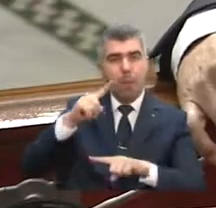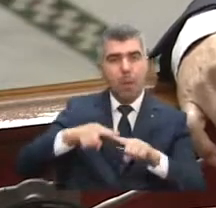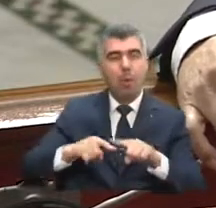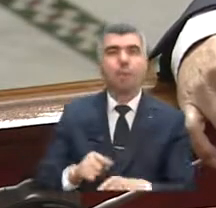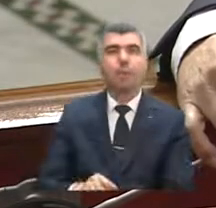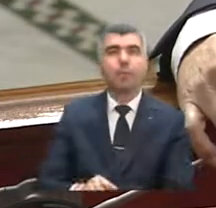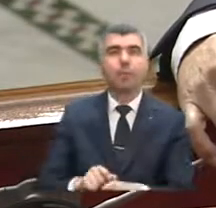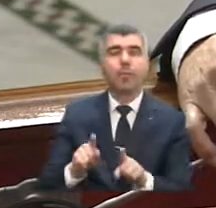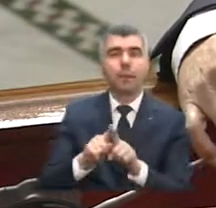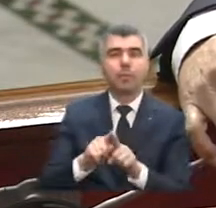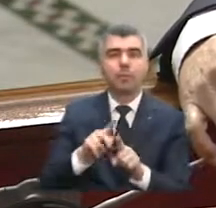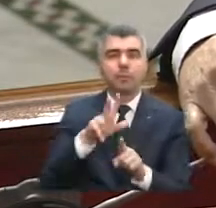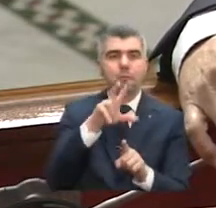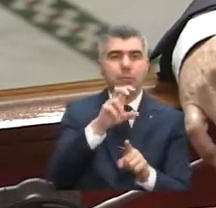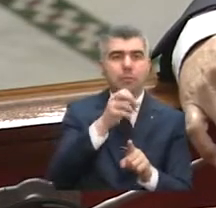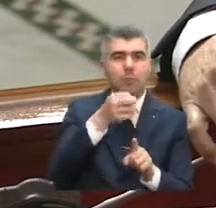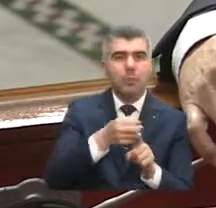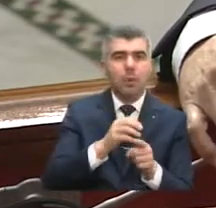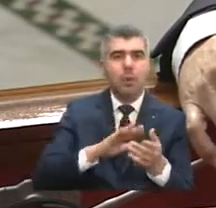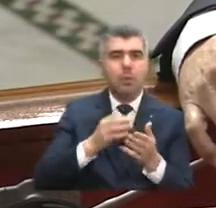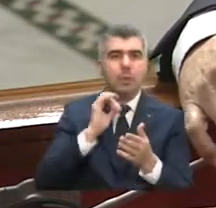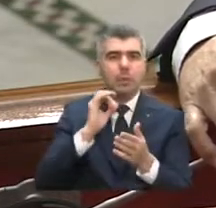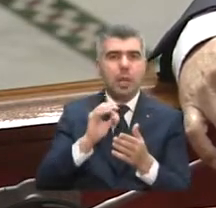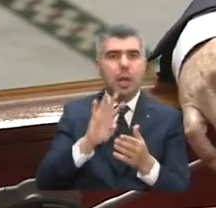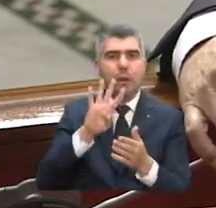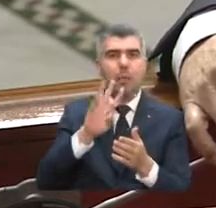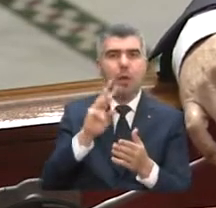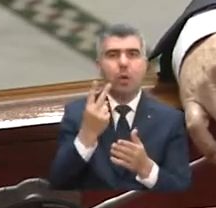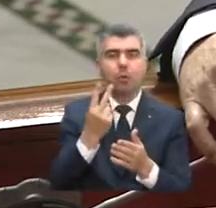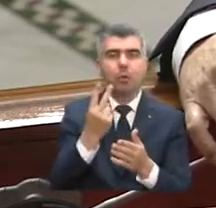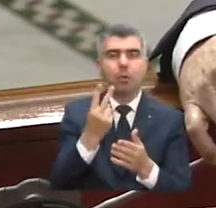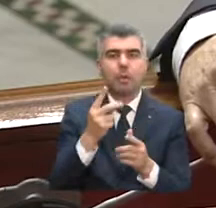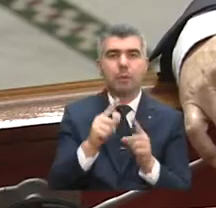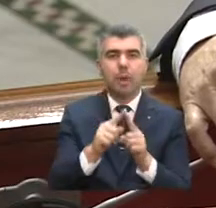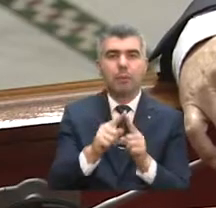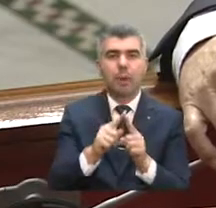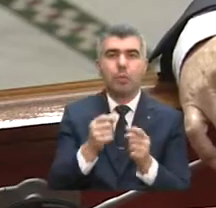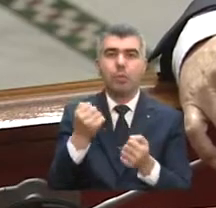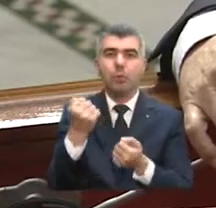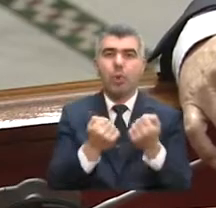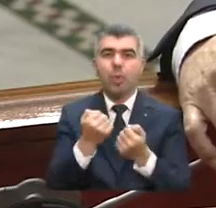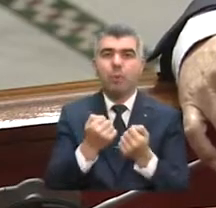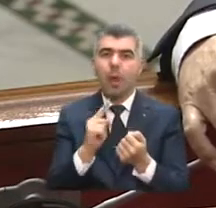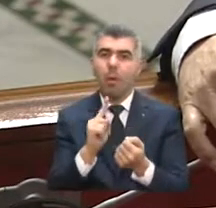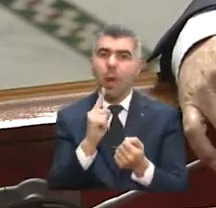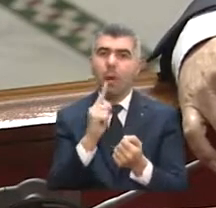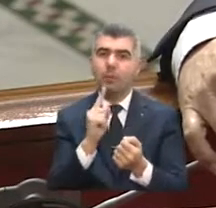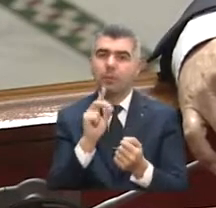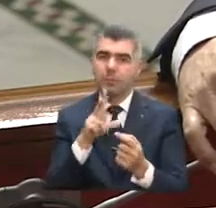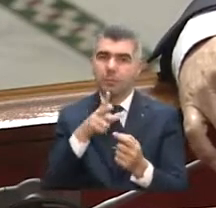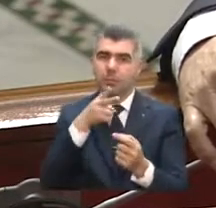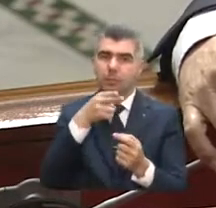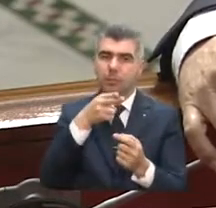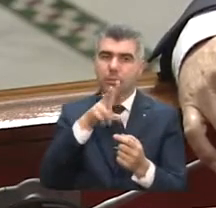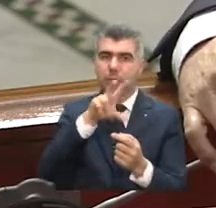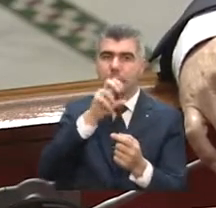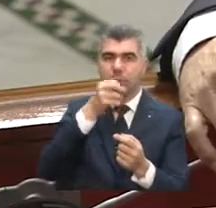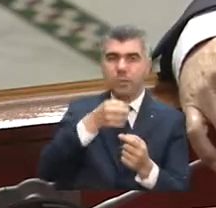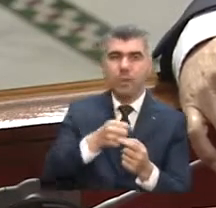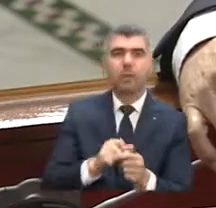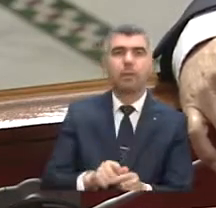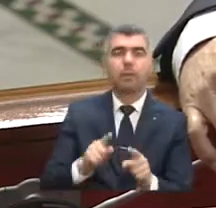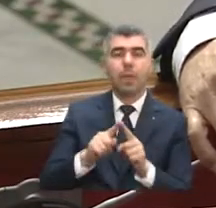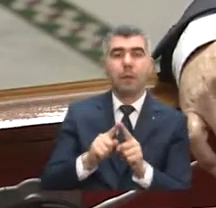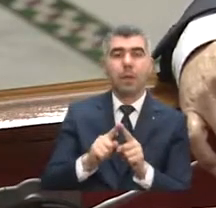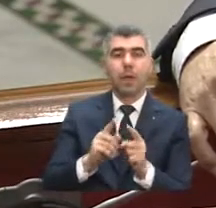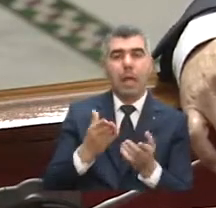وتمكنها ترصد اكثر من مخالفه وما يعادل 24 مركبه في ان واحد، فضلا عن قدرتها على التمييز بين مركبات